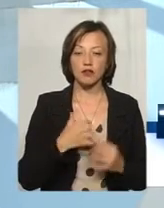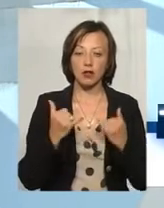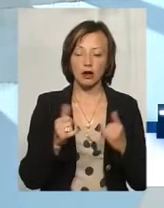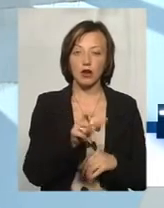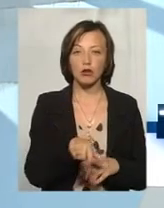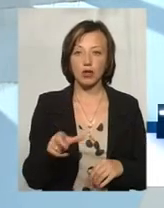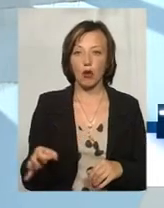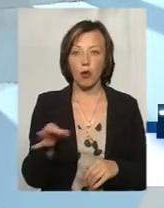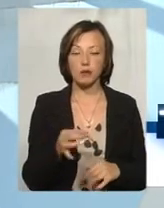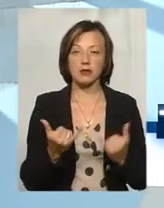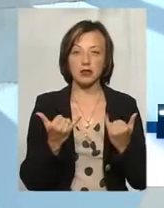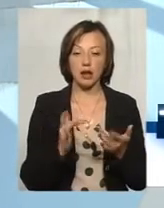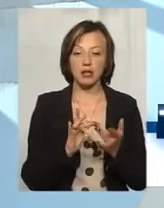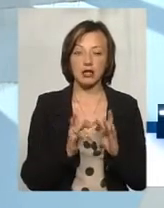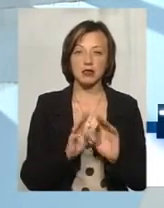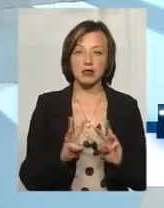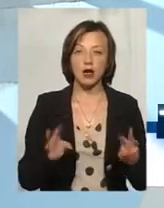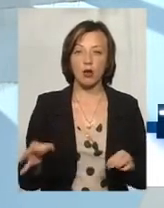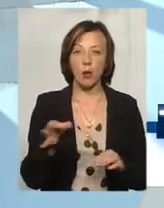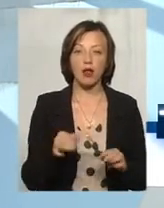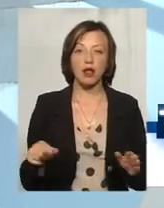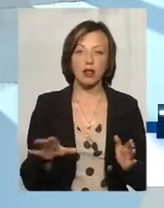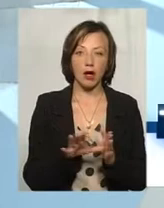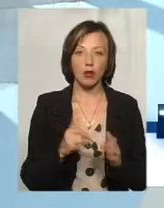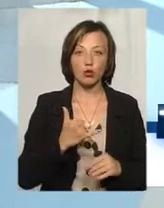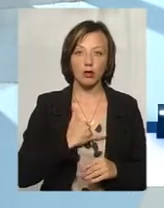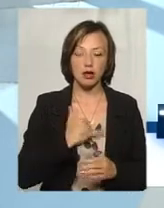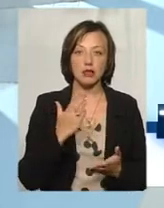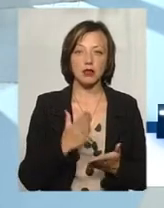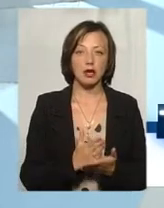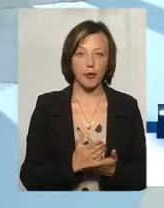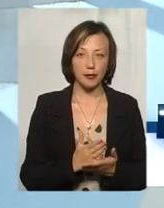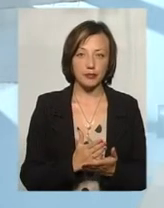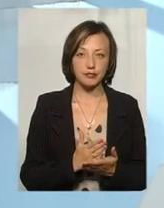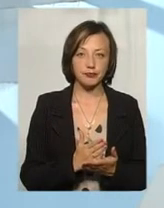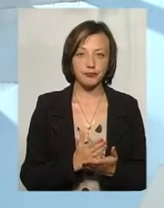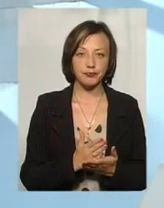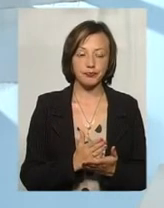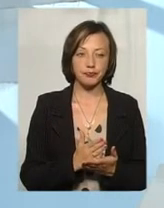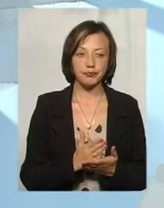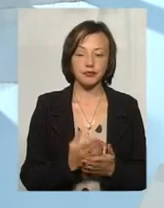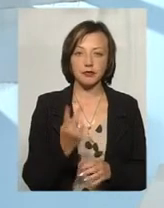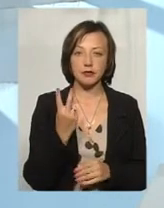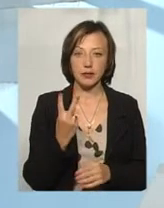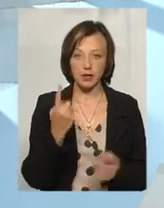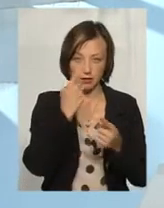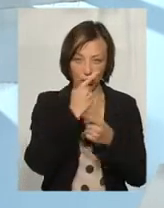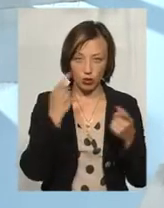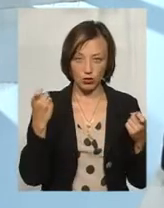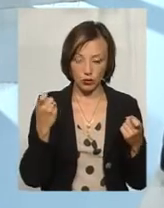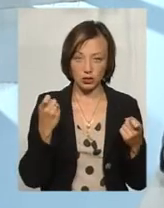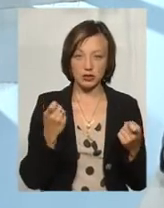споживачів області. Зараз на сайті Хмельницького обленерго у нас є два оголошення, воно